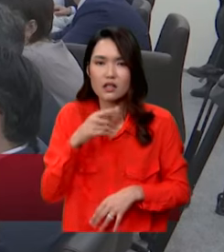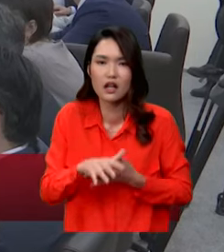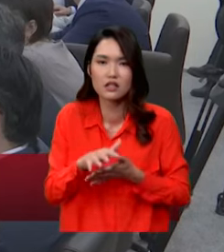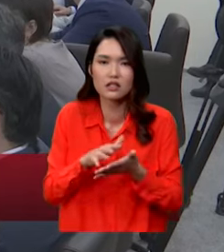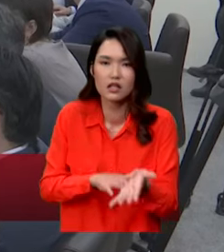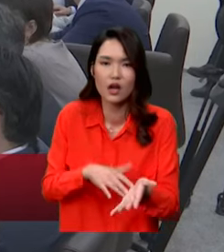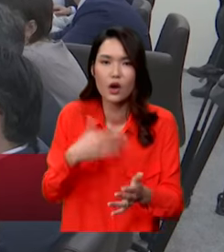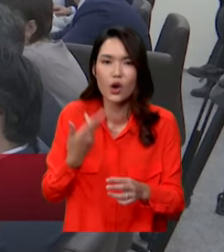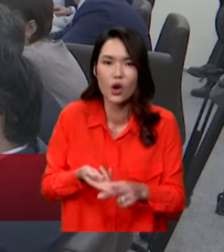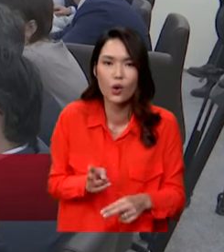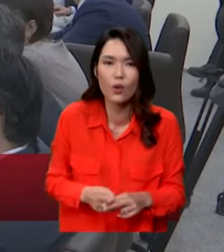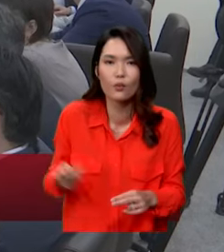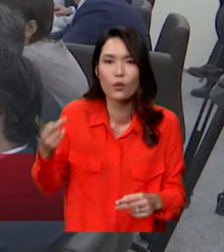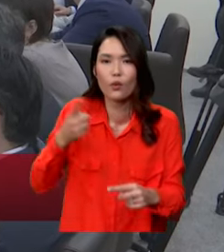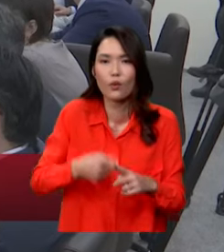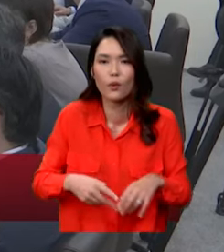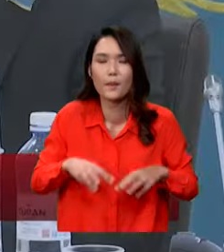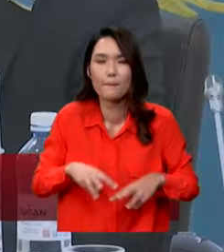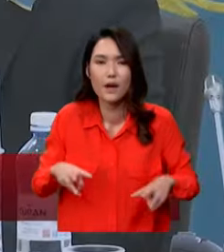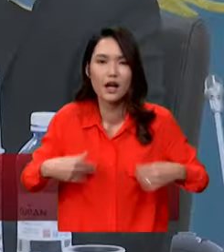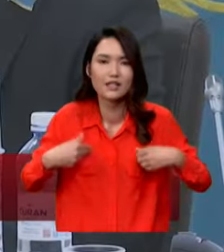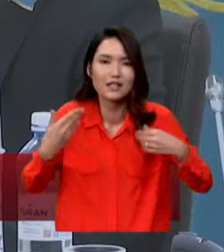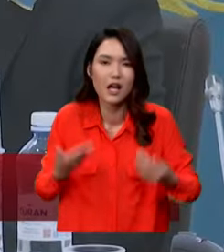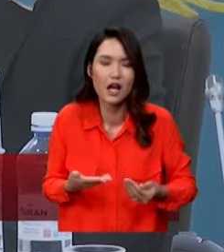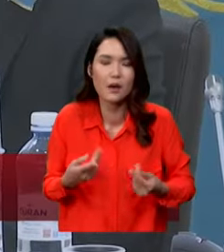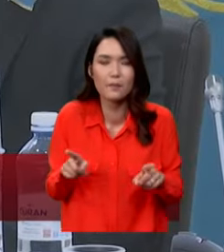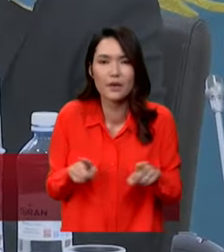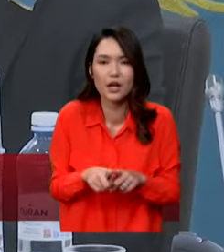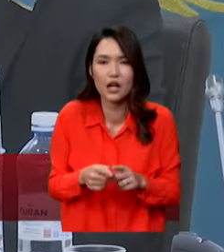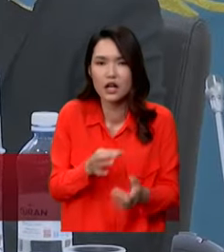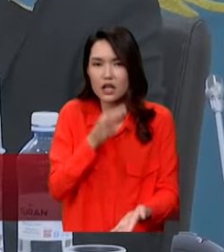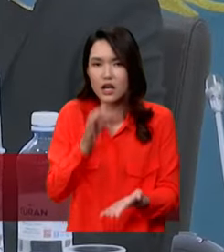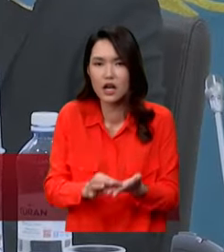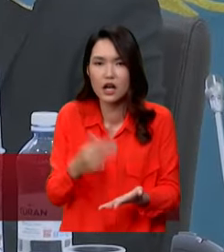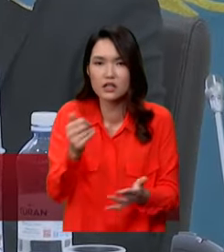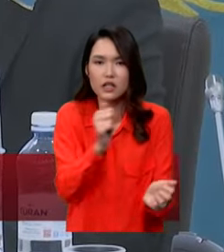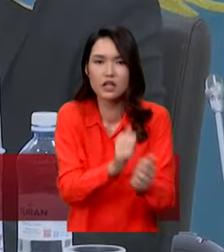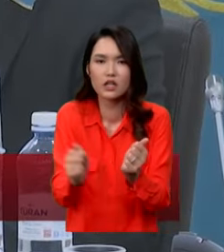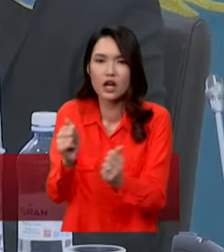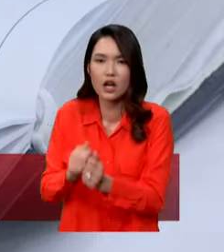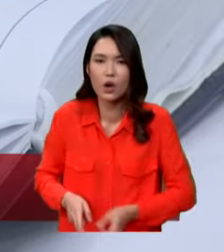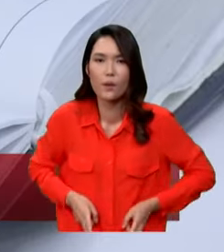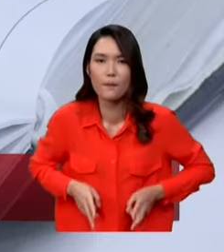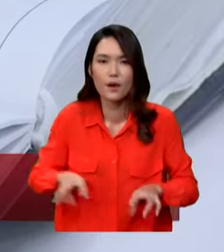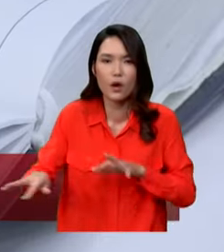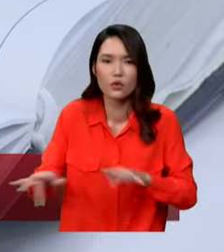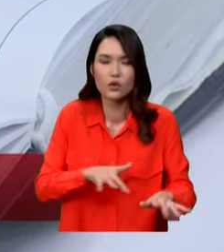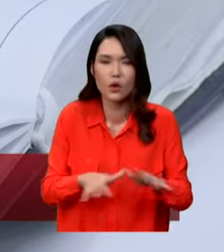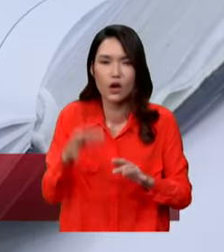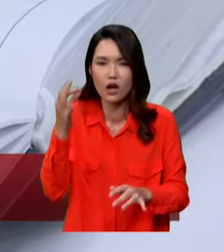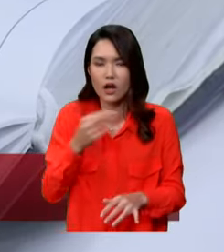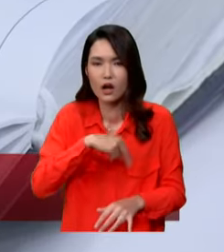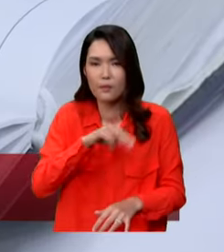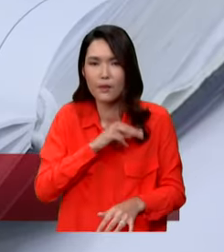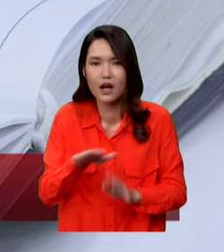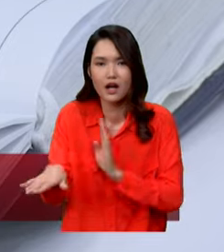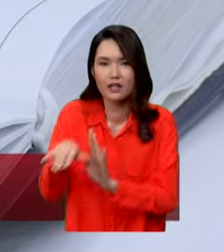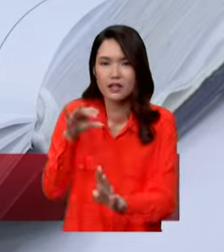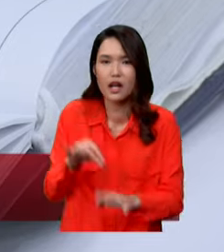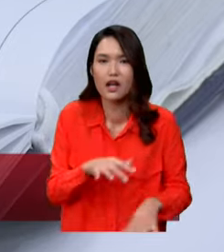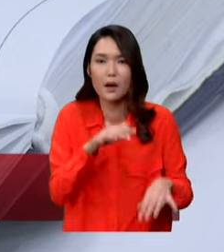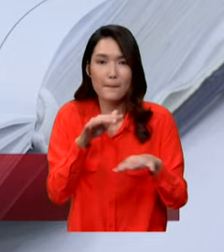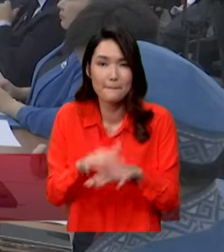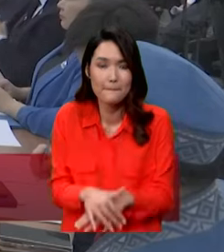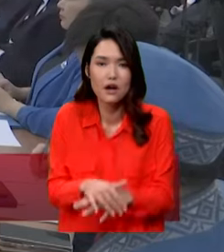эксперты. Поэтому в Мажилисе предлагают разделить солидарную ответственность за каждую преступную операцию между заявителем и банком. А для